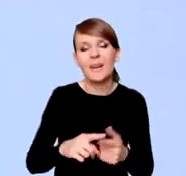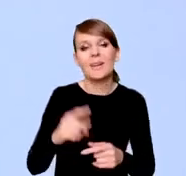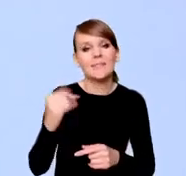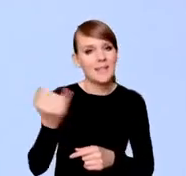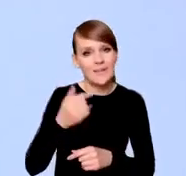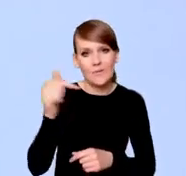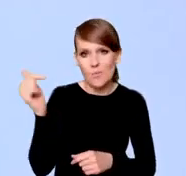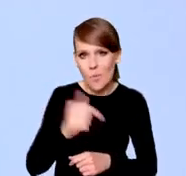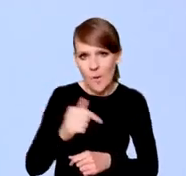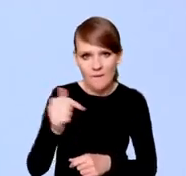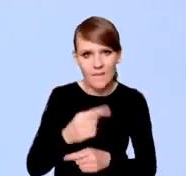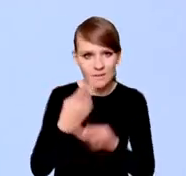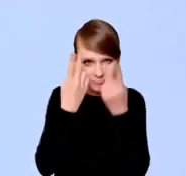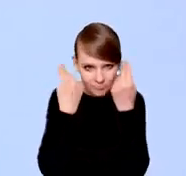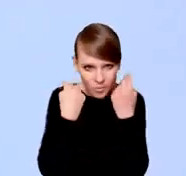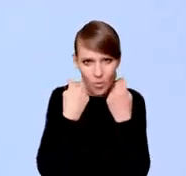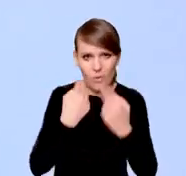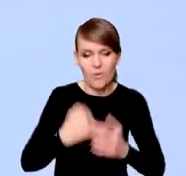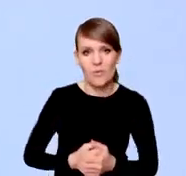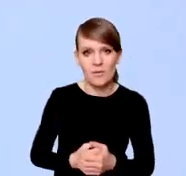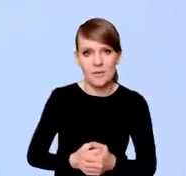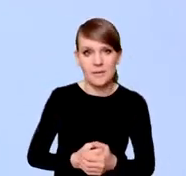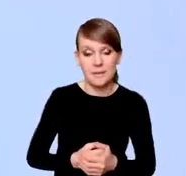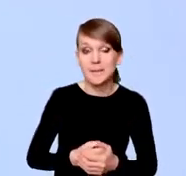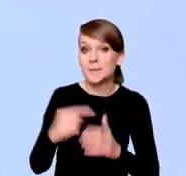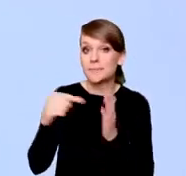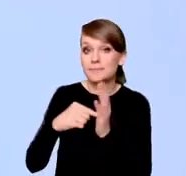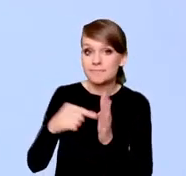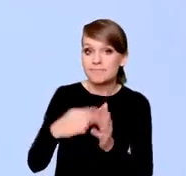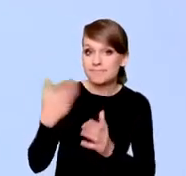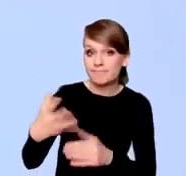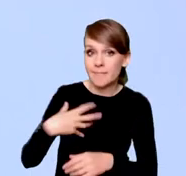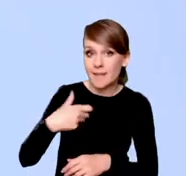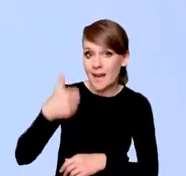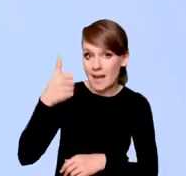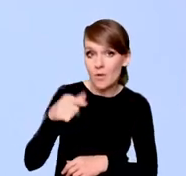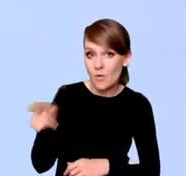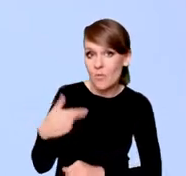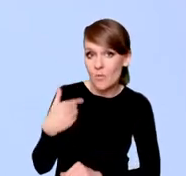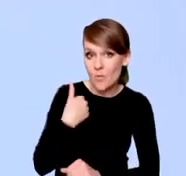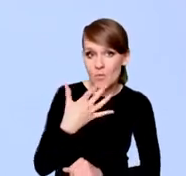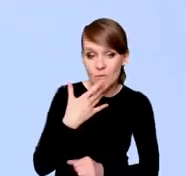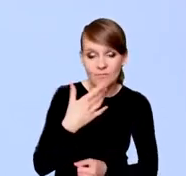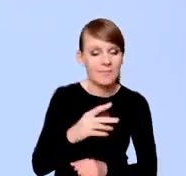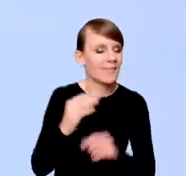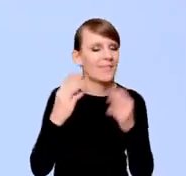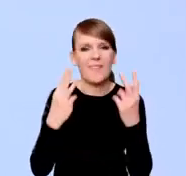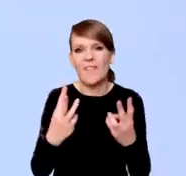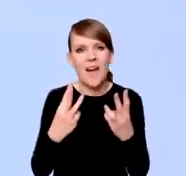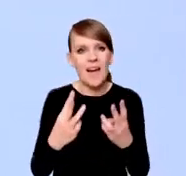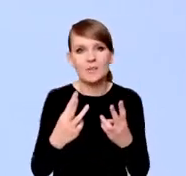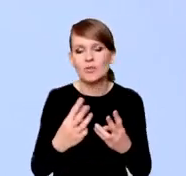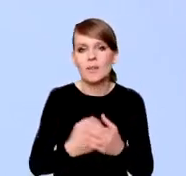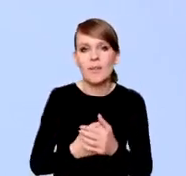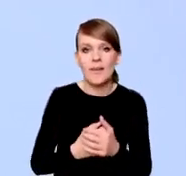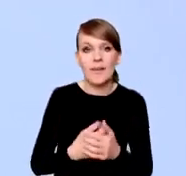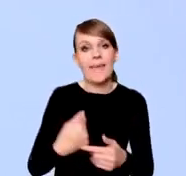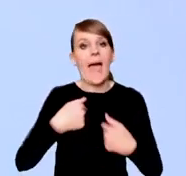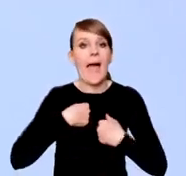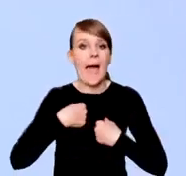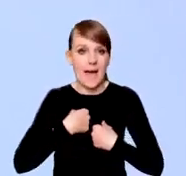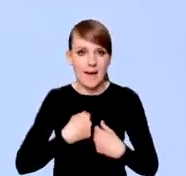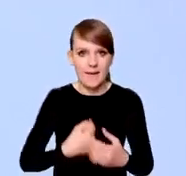pokorą. To co mówił pan rektor, że nieważne jest ja,